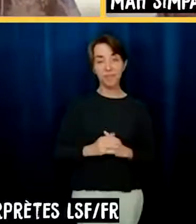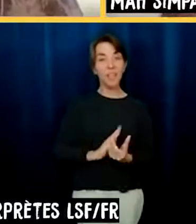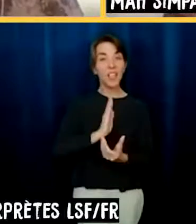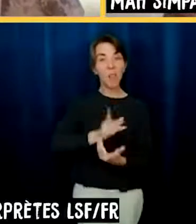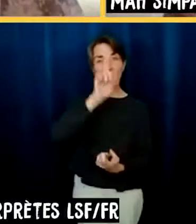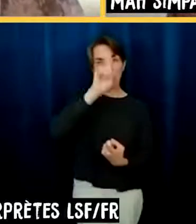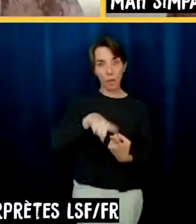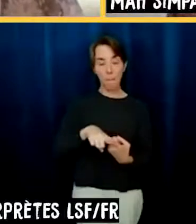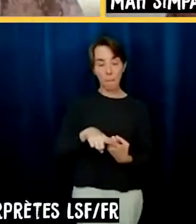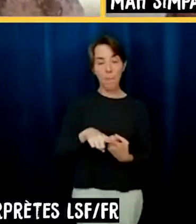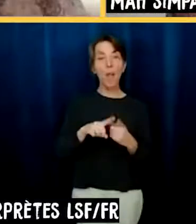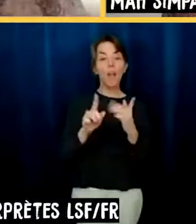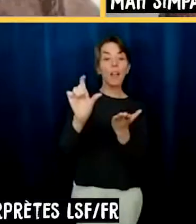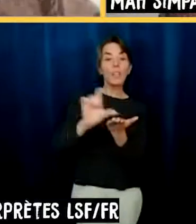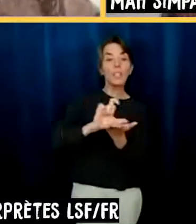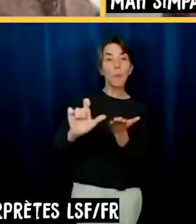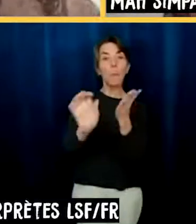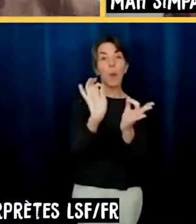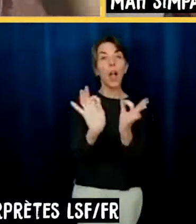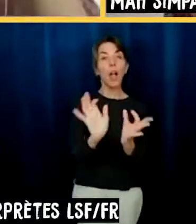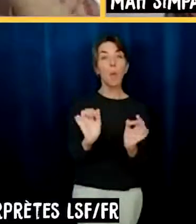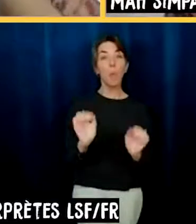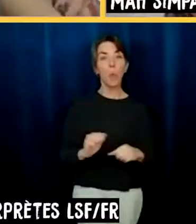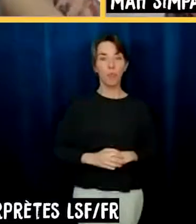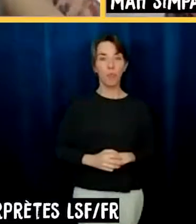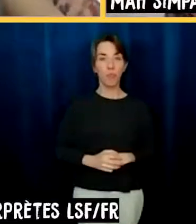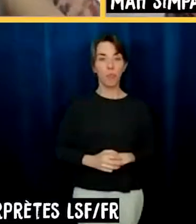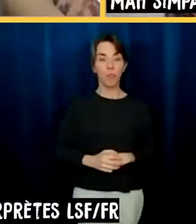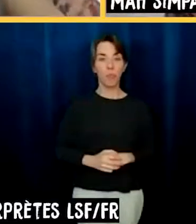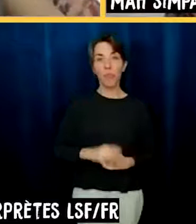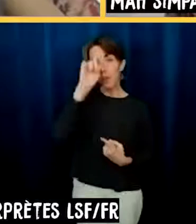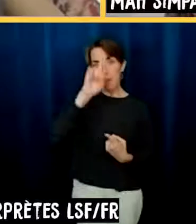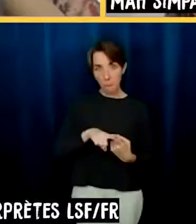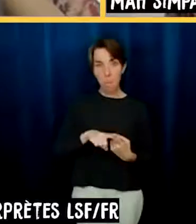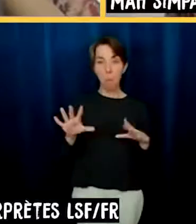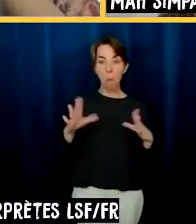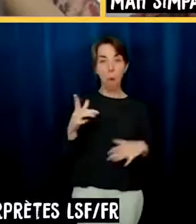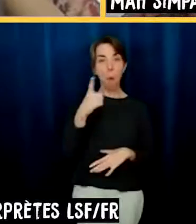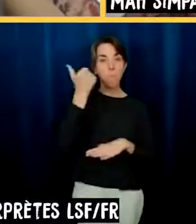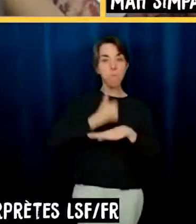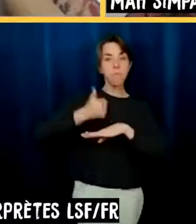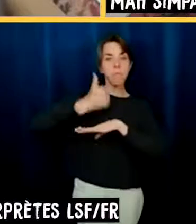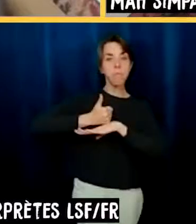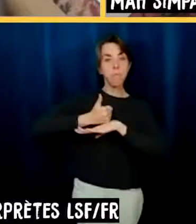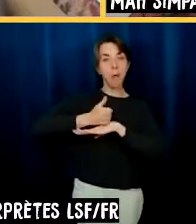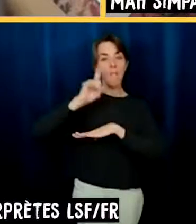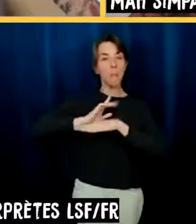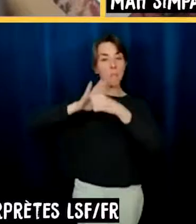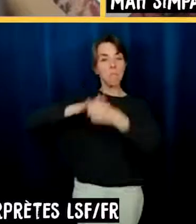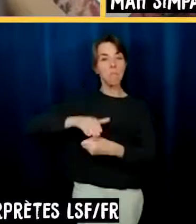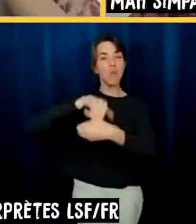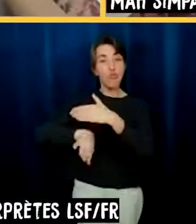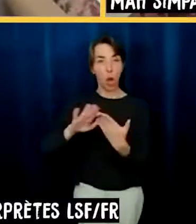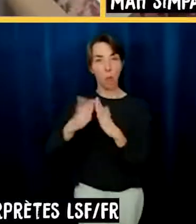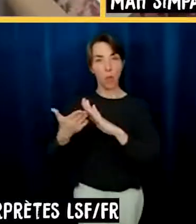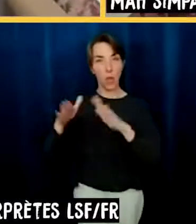s'intitule « Un islam à la carte ». Elle va notamment porter sur comment le patriarcat et la misogynie en intracommunautaire a